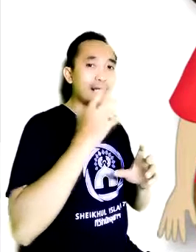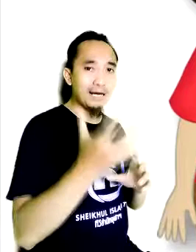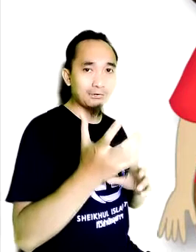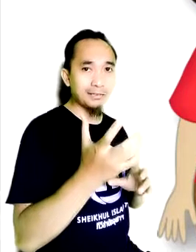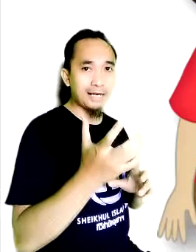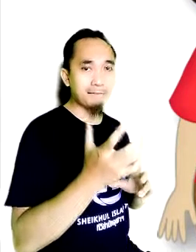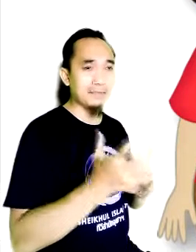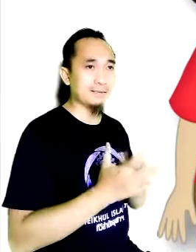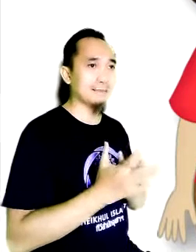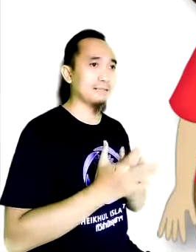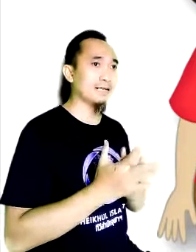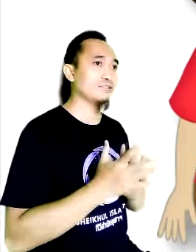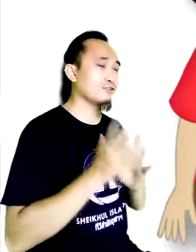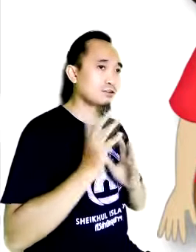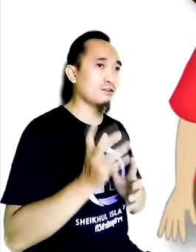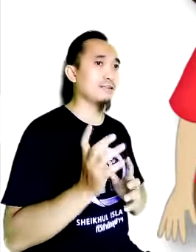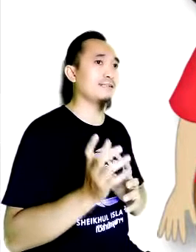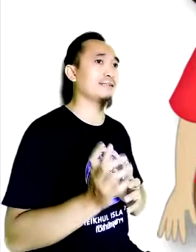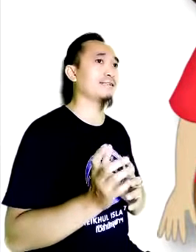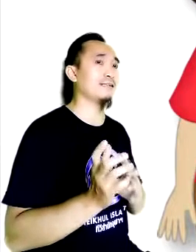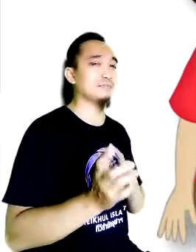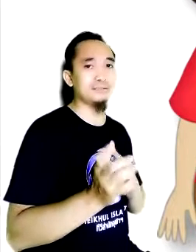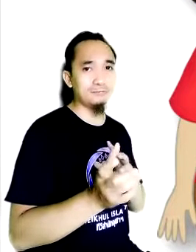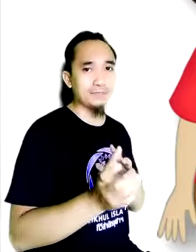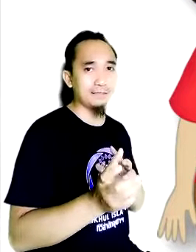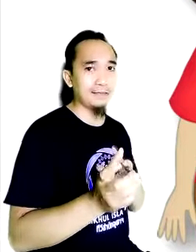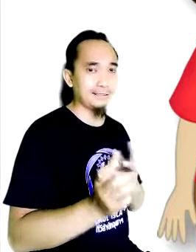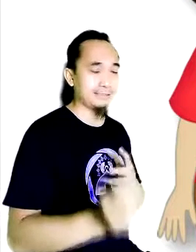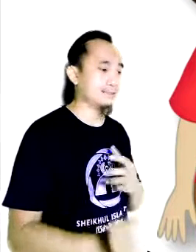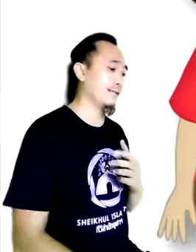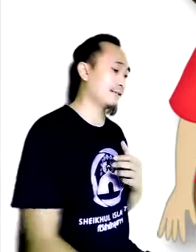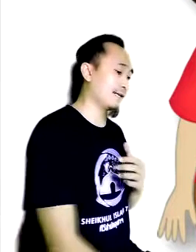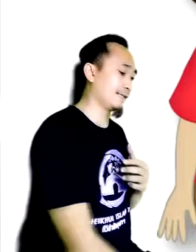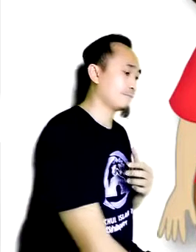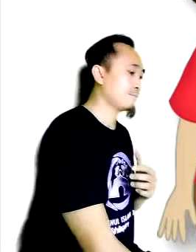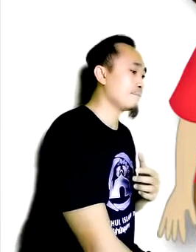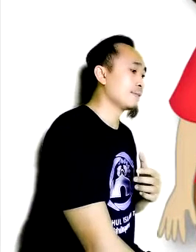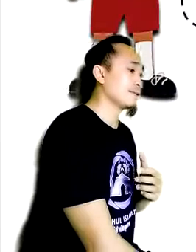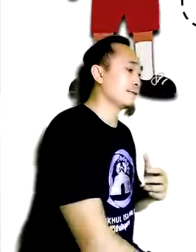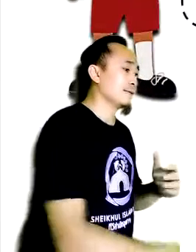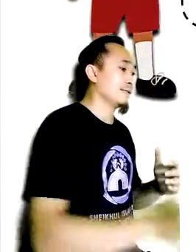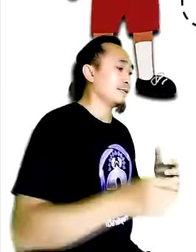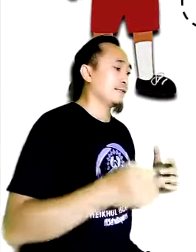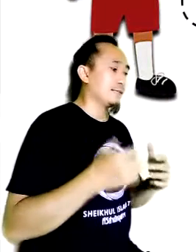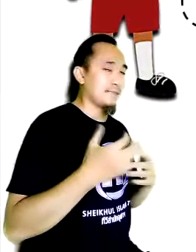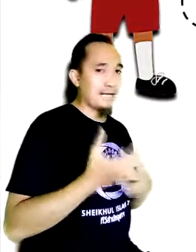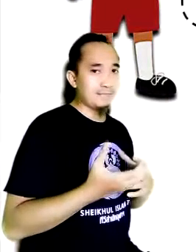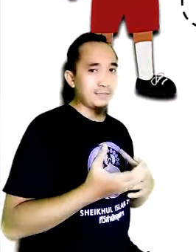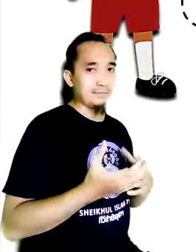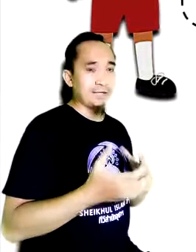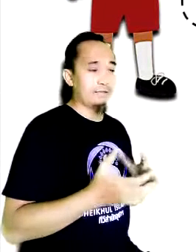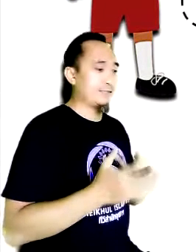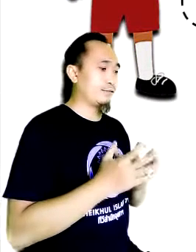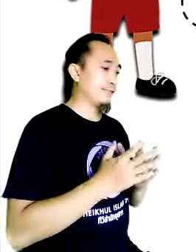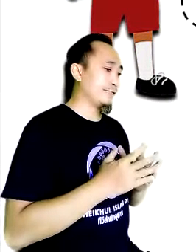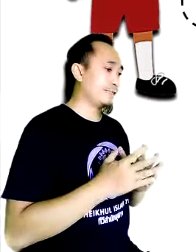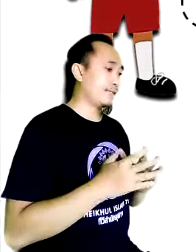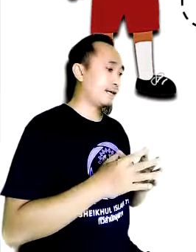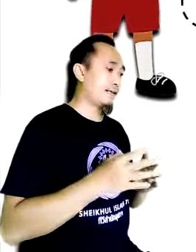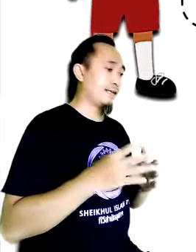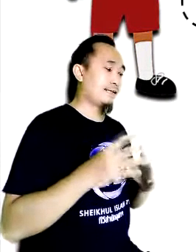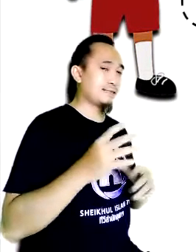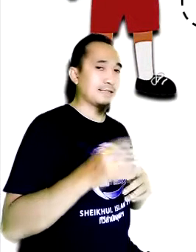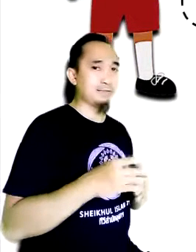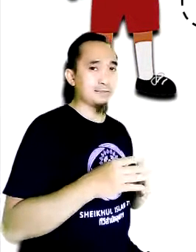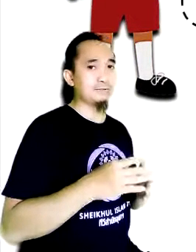Nah, pengaruhnya apa terhadap benda? Contoh realnya dalam kehidupan kalian sehari-hari. Setelah kalian baca melalui video ini,